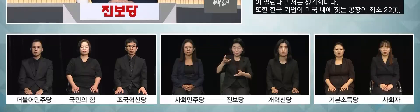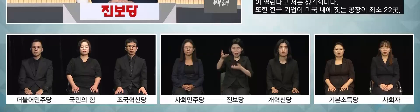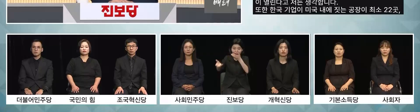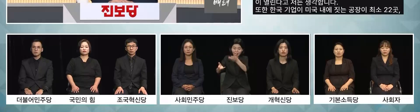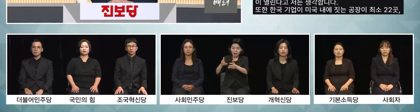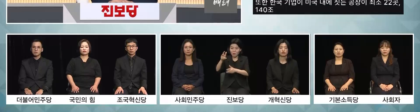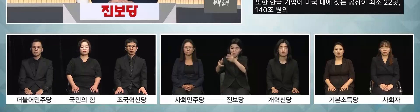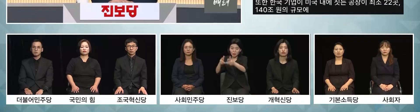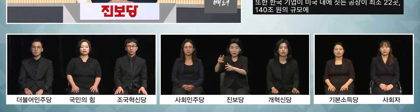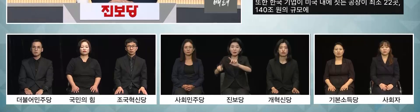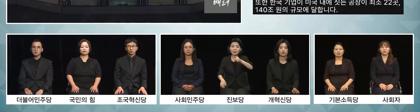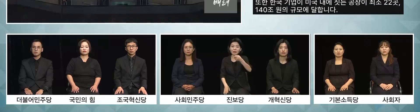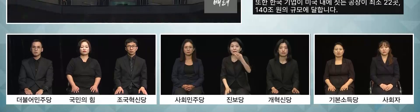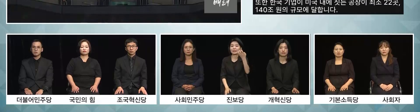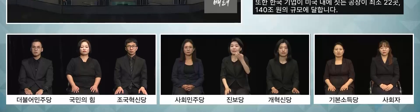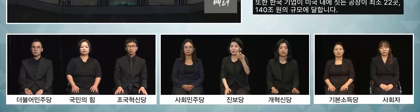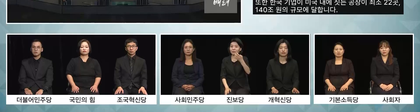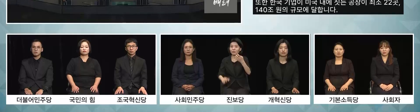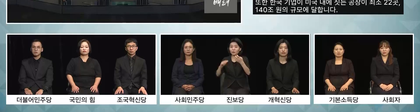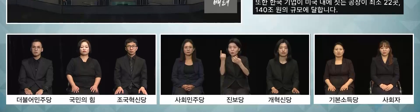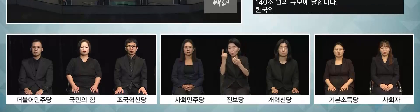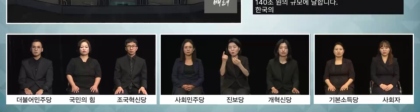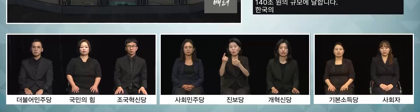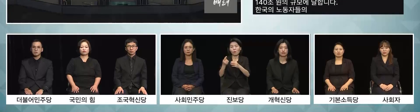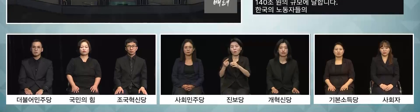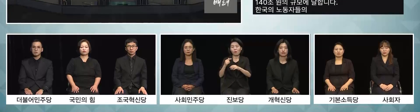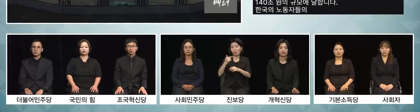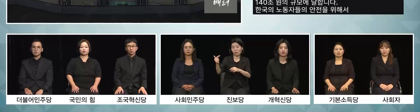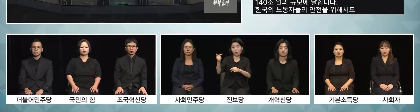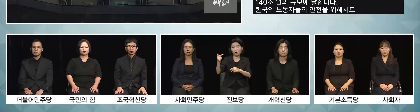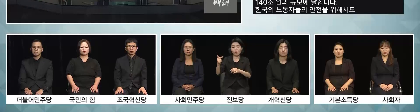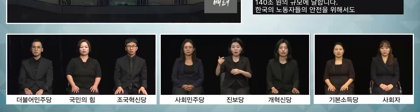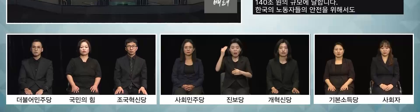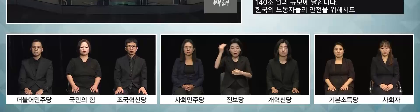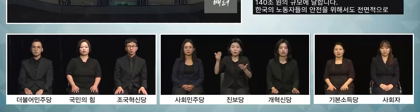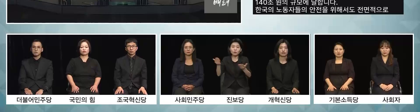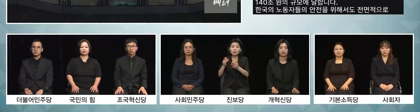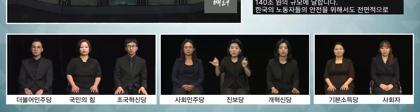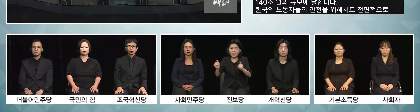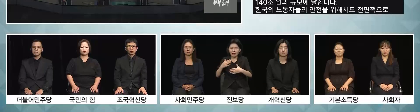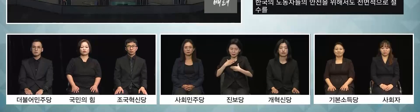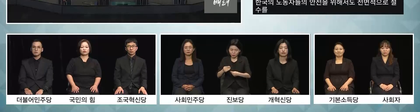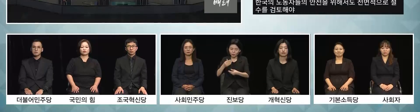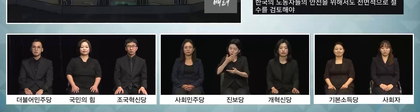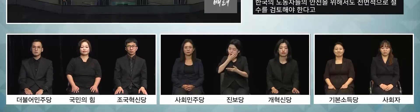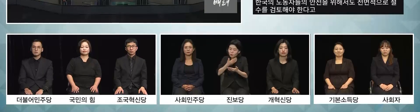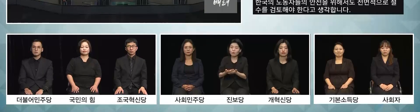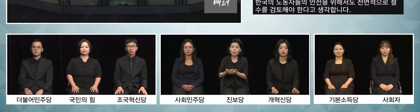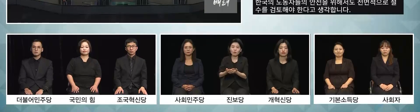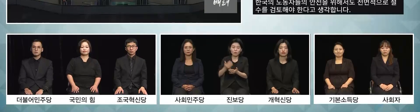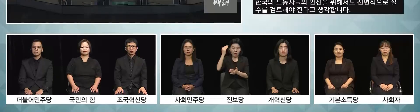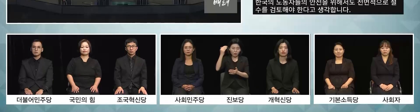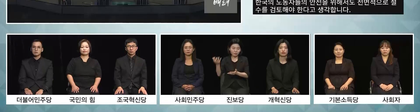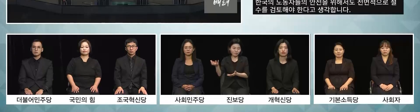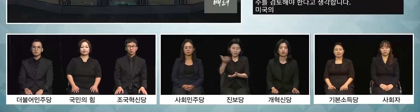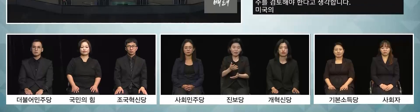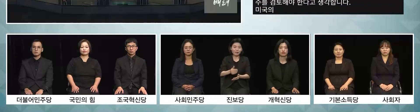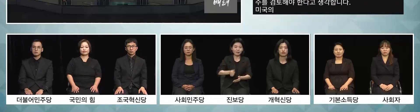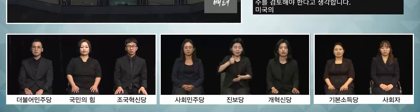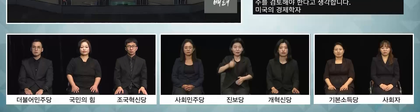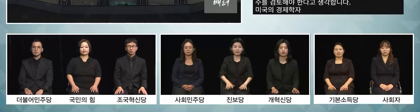규모에 달합니다. 한국인 노동자들의 안전을 위해서도 전면적으로 철수를 검토해야 된다고 생각합니다. 미국의 경제학자